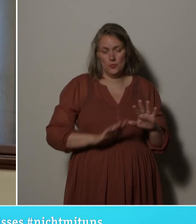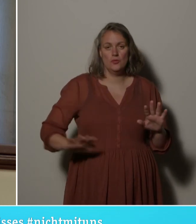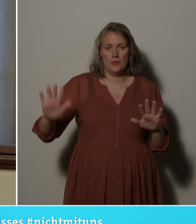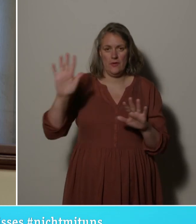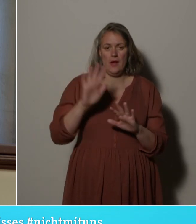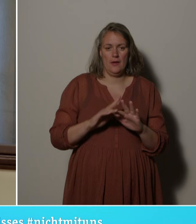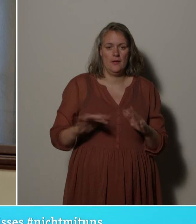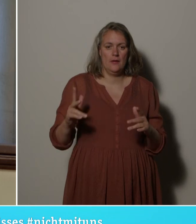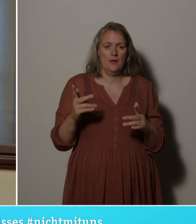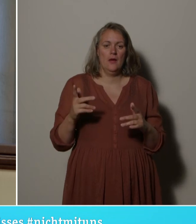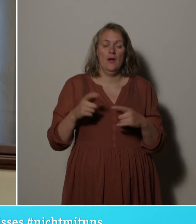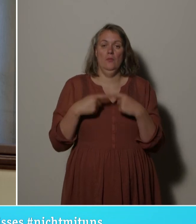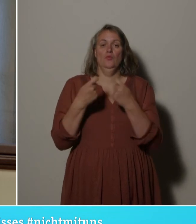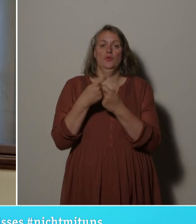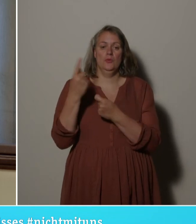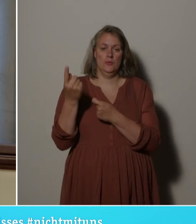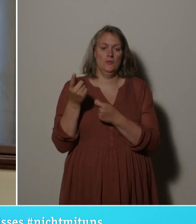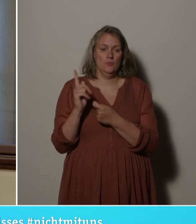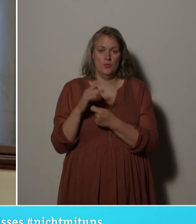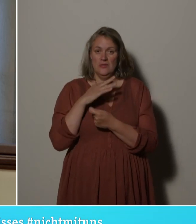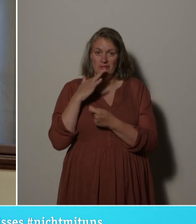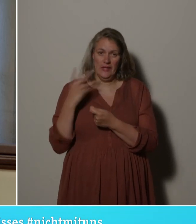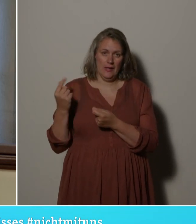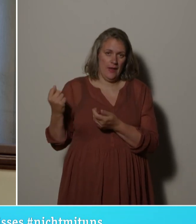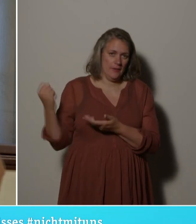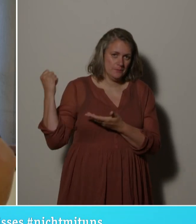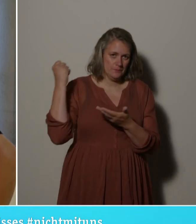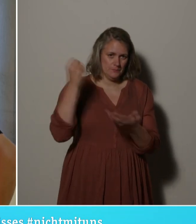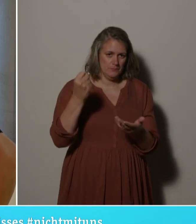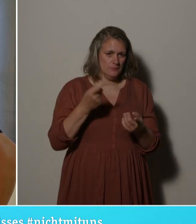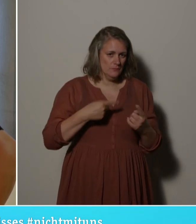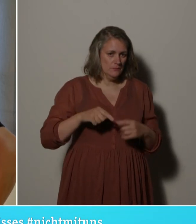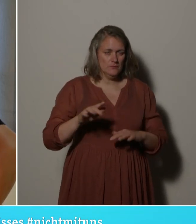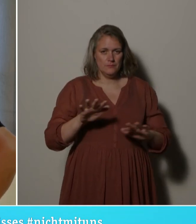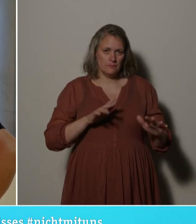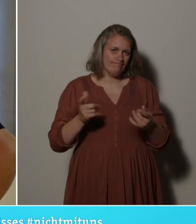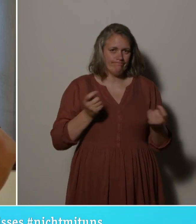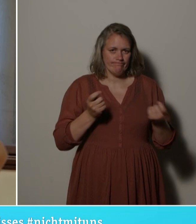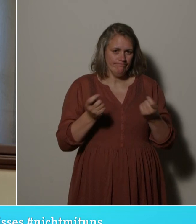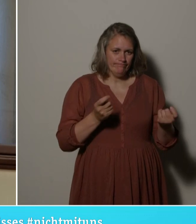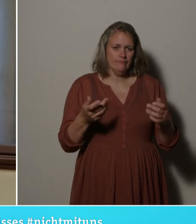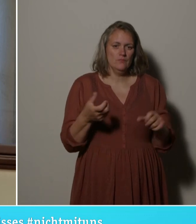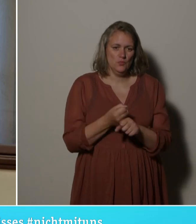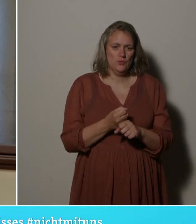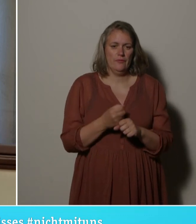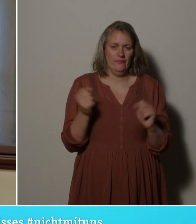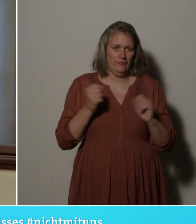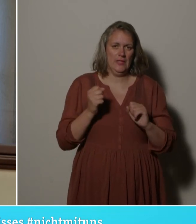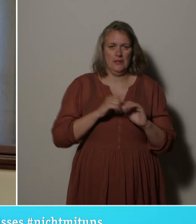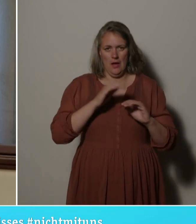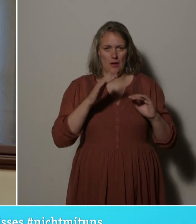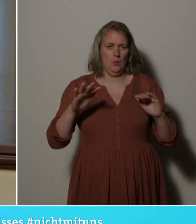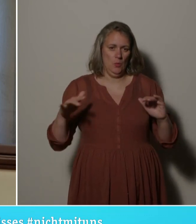der Bund ganz schön tief zugreifen musste, damit wir relativ gut finanziell durch den Winter gekommen sind. Aber